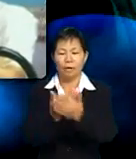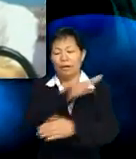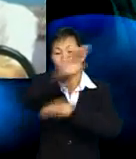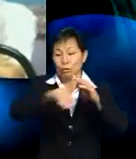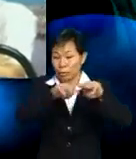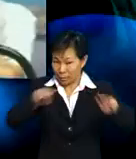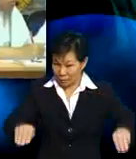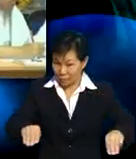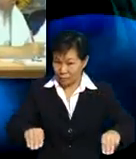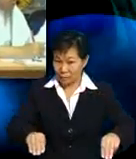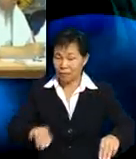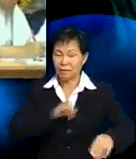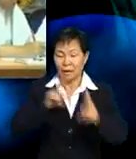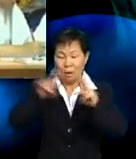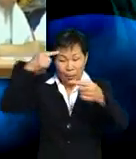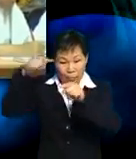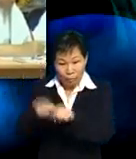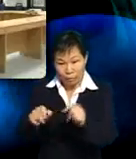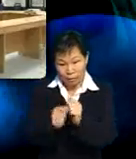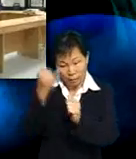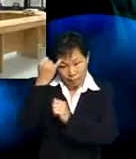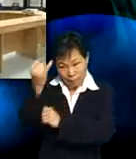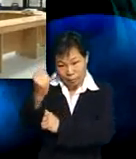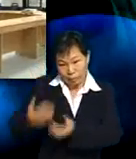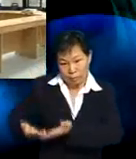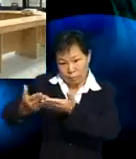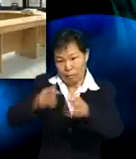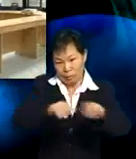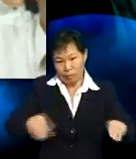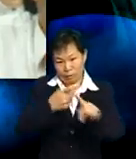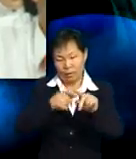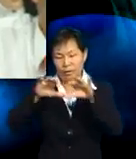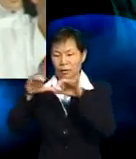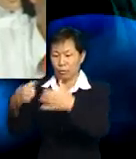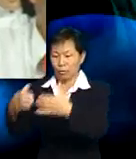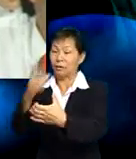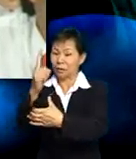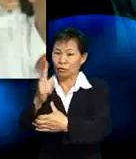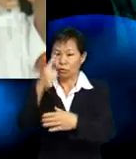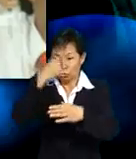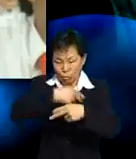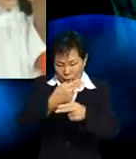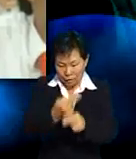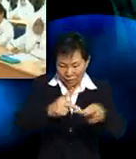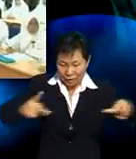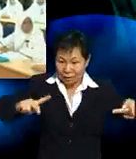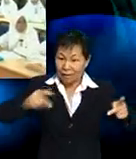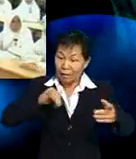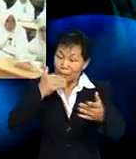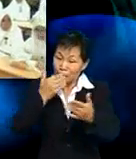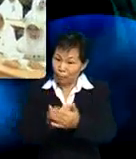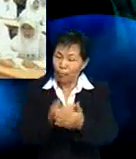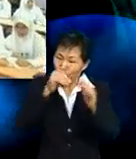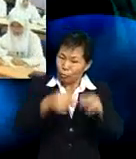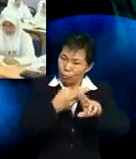Baiklah pada sekalian, saya amat bersetuju dengan pendapat yang dikemukakan oleh pelajar daripada kumpulan 1 tadi. Untuk menghasilkan karangan yang baik, kamu perlu